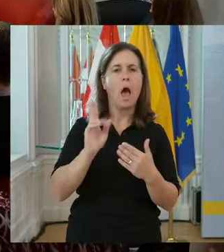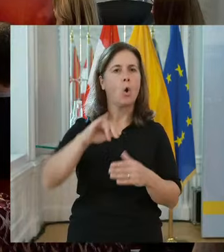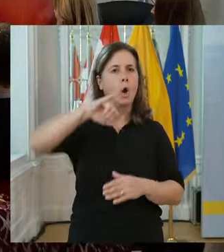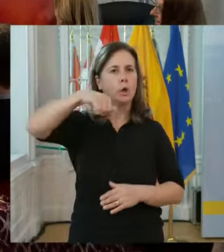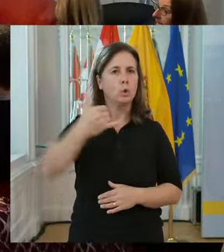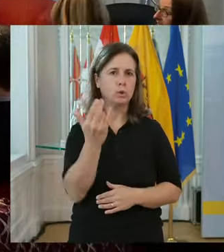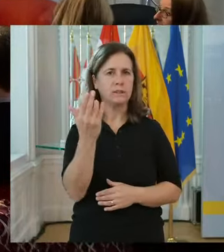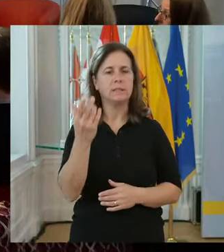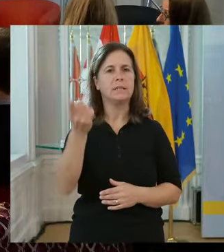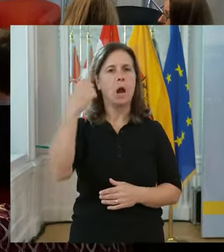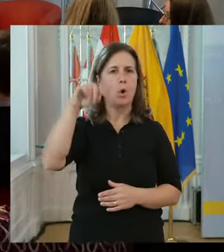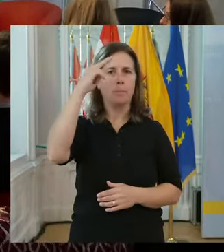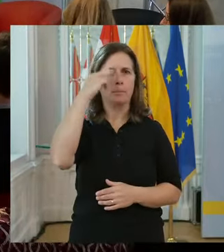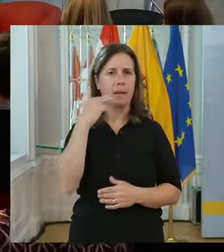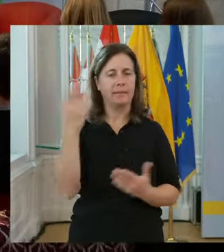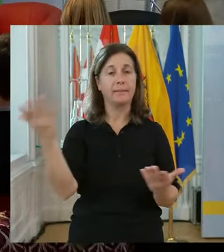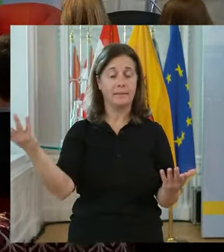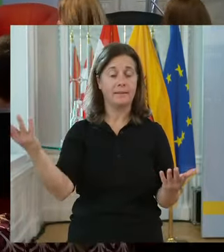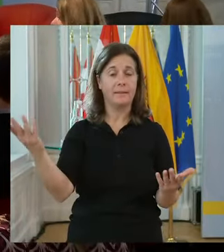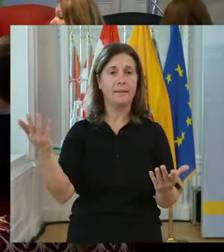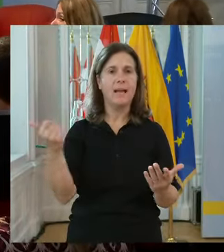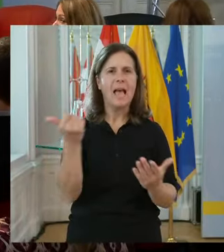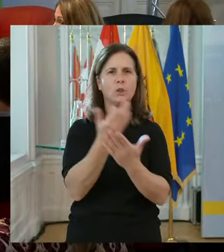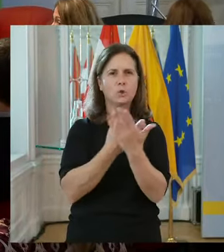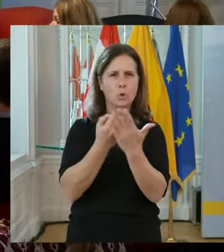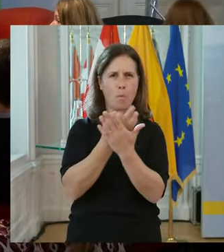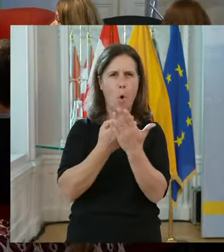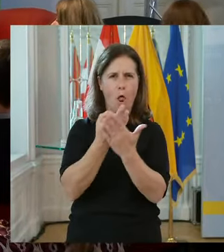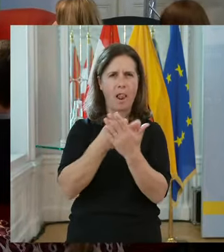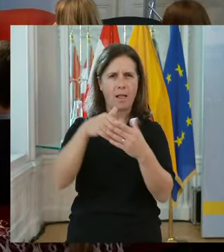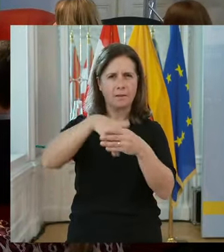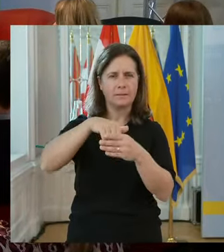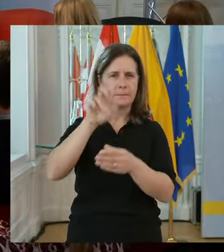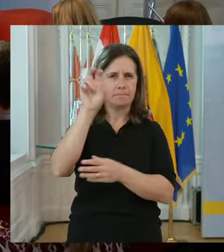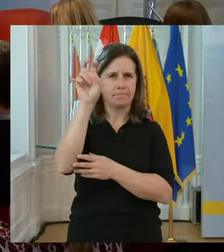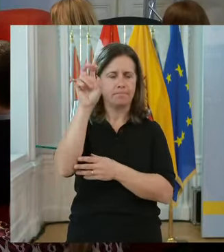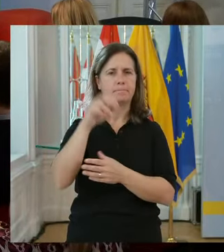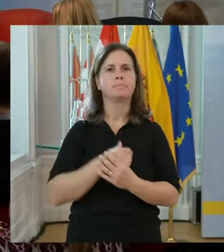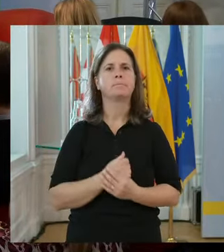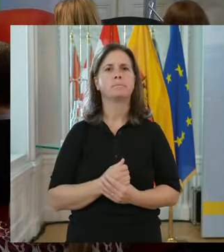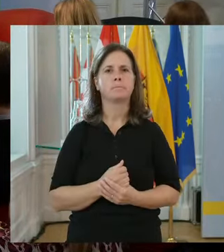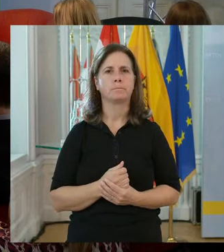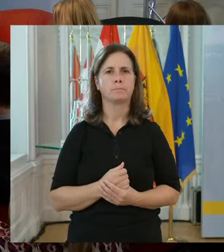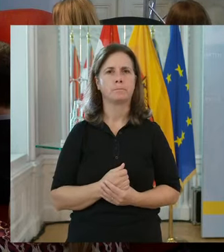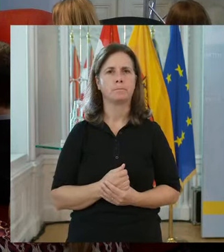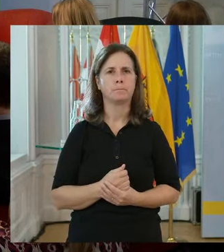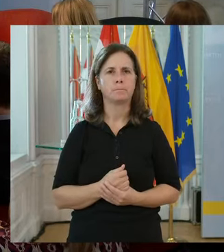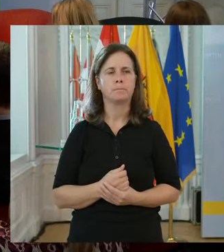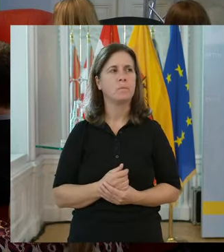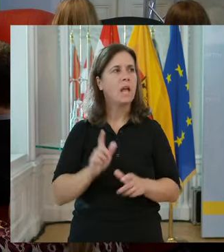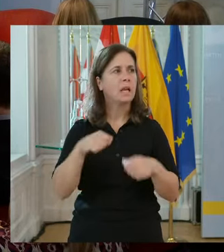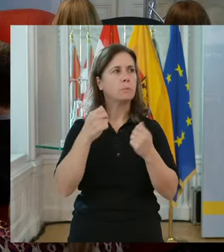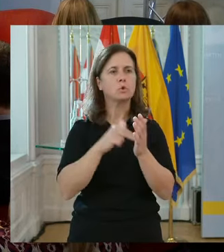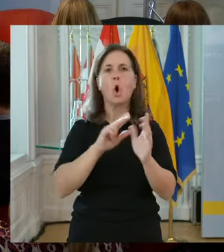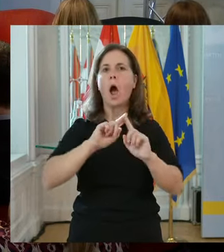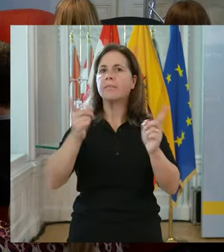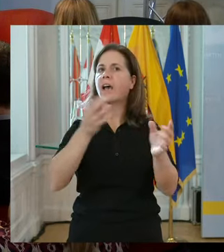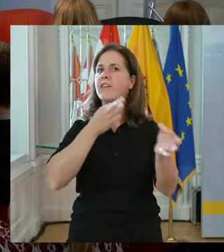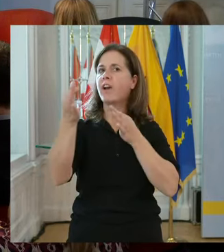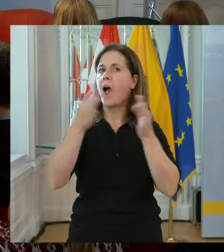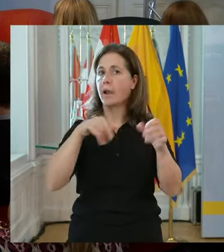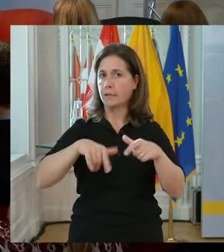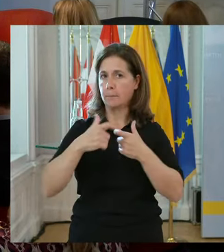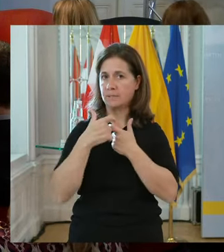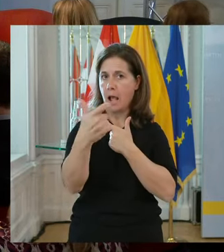Justitia blind, wenn man das Symbol uns im wahrsten Sinn des Wortes vor Augen führen. Gibt es weitere Fragen hier im